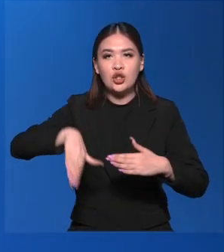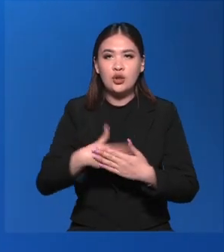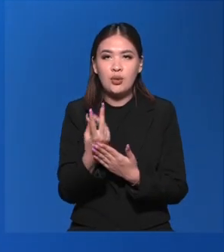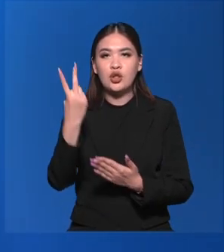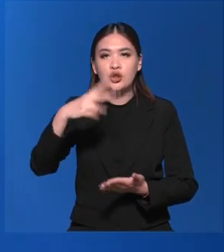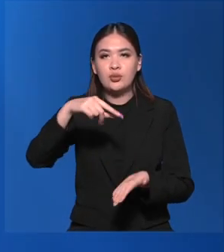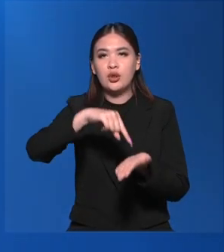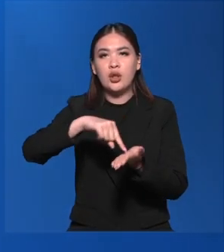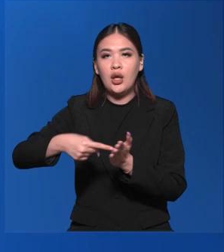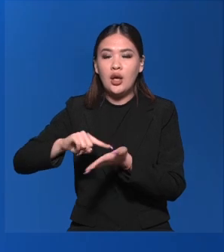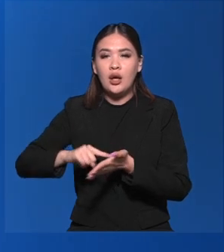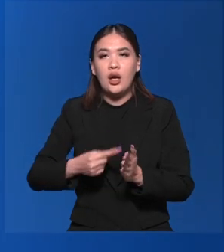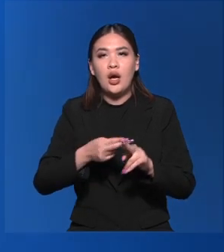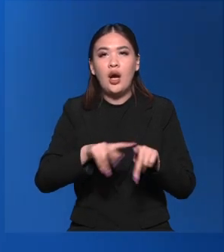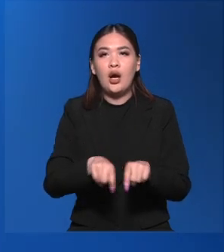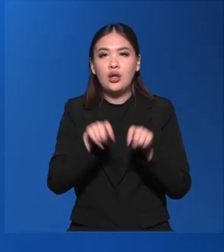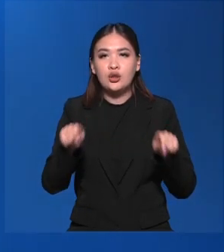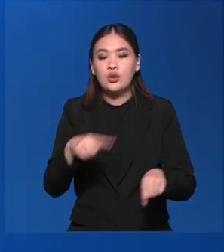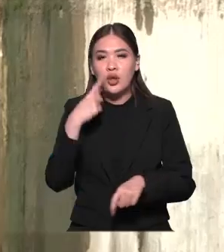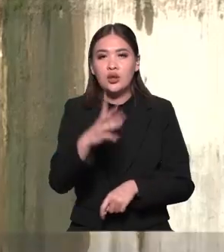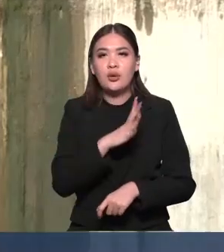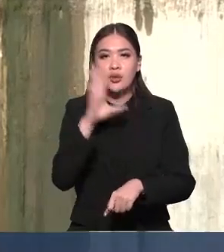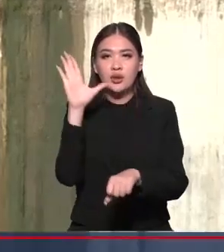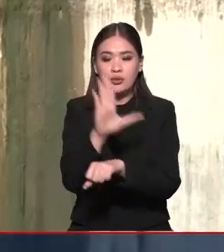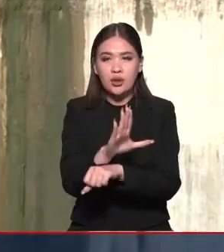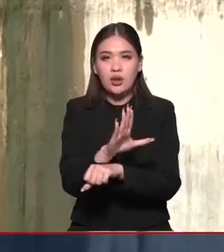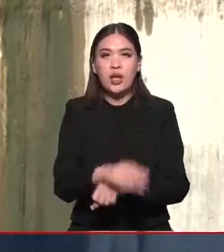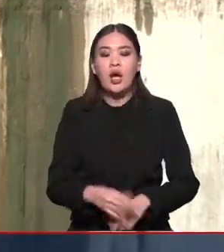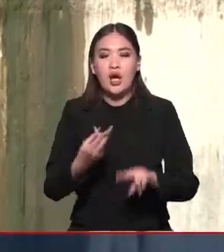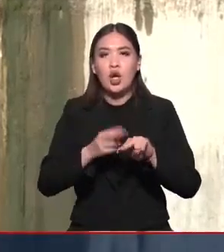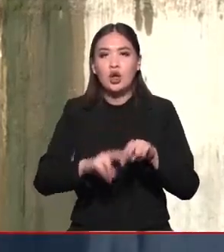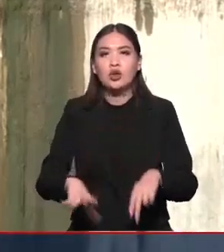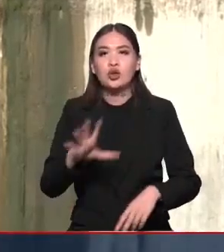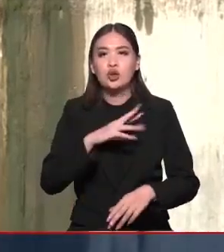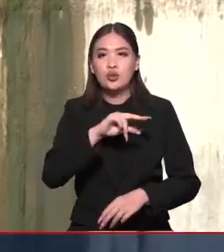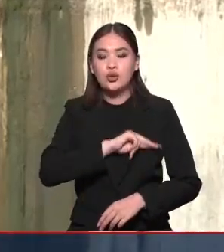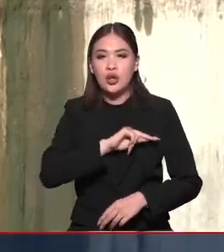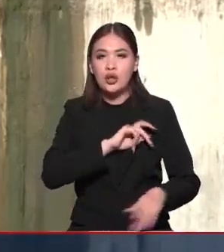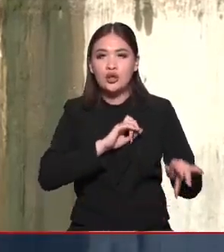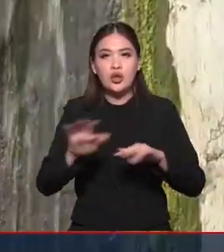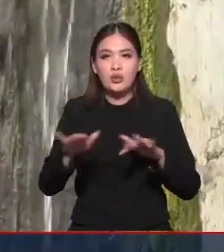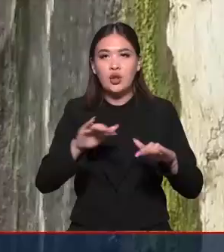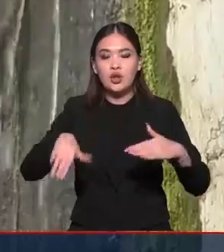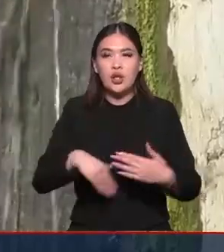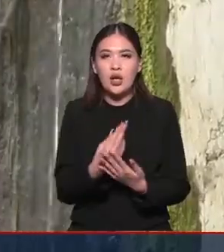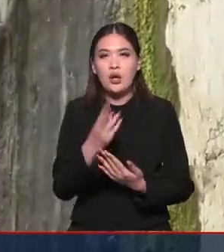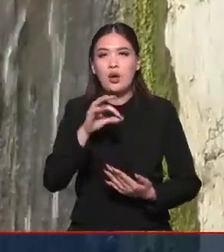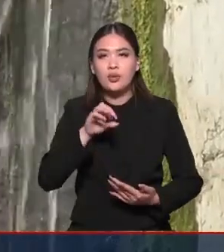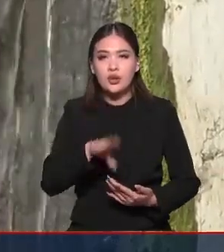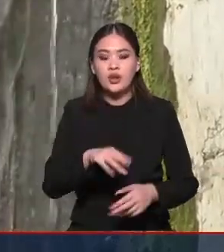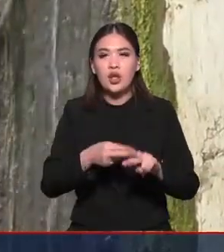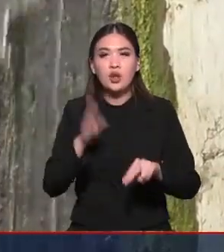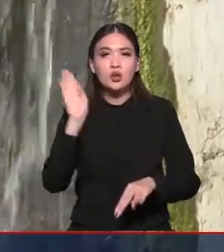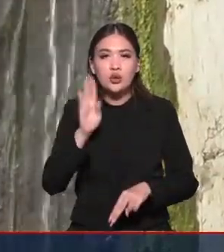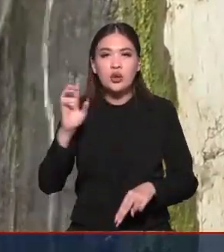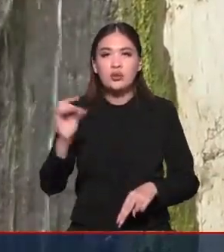салумен 3,5 мың шақырым арықты жаңғырту тапсырған. Осындай жұмыстардың соңына шам алып түсетін жаңа комитет құрып, суды заңсыз